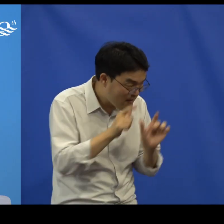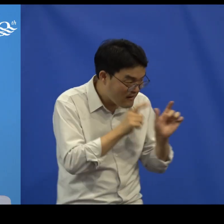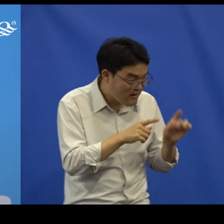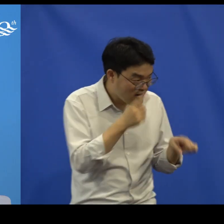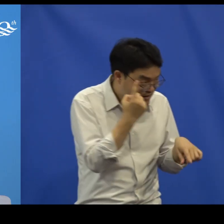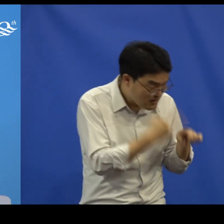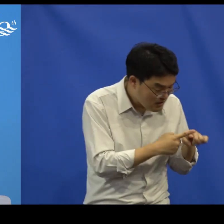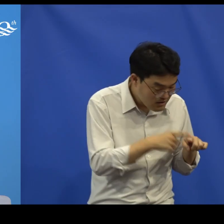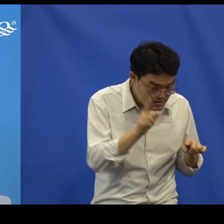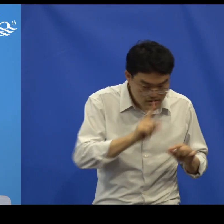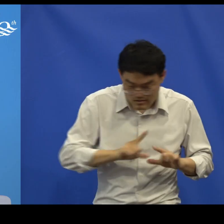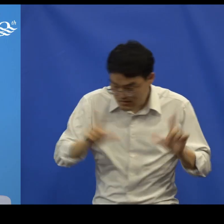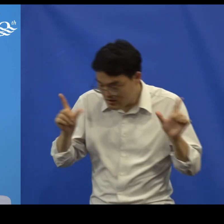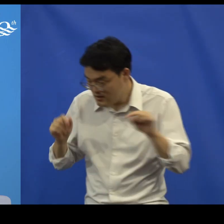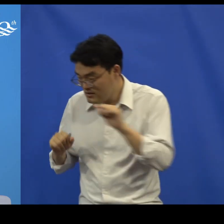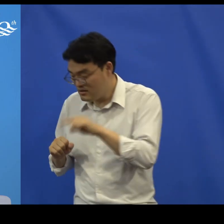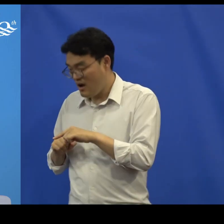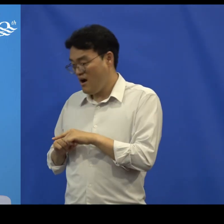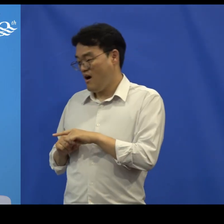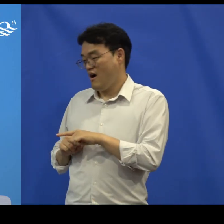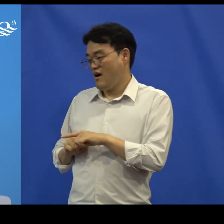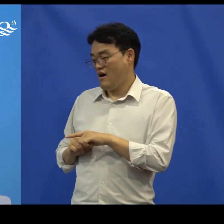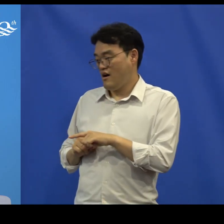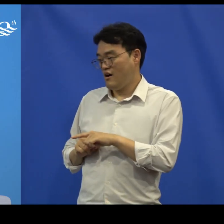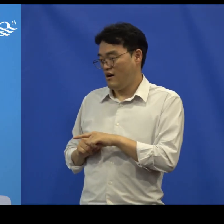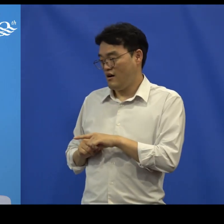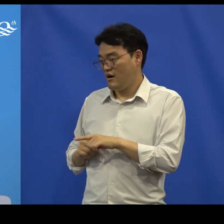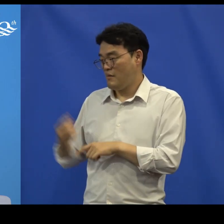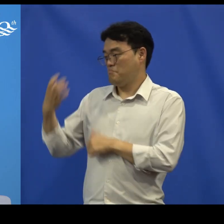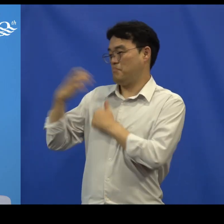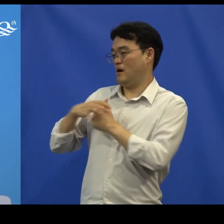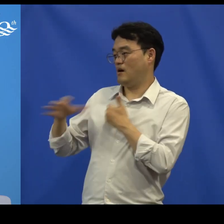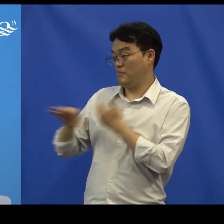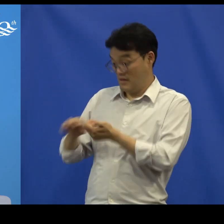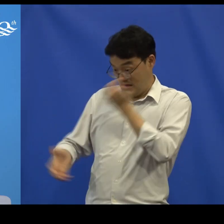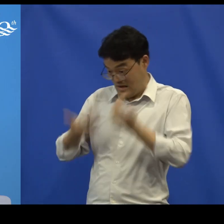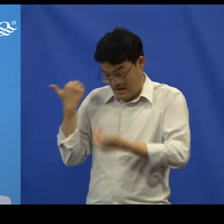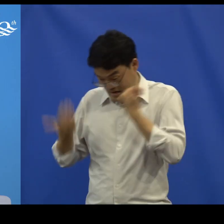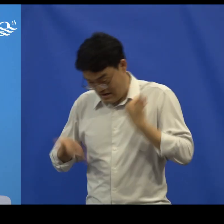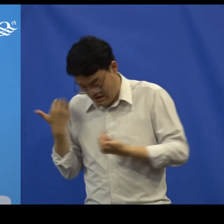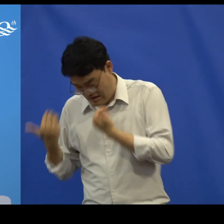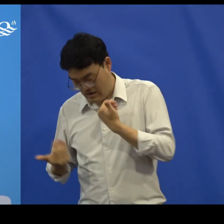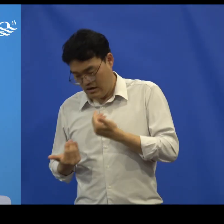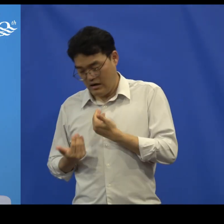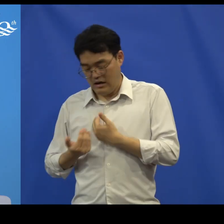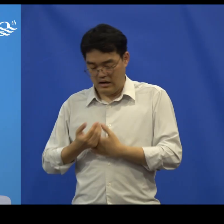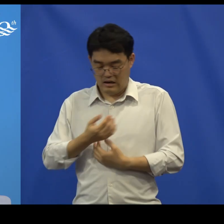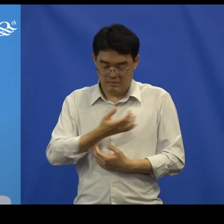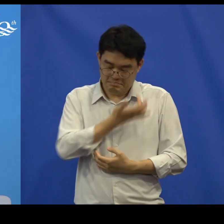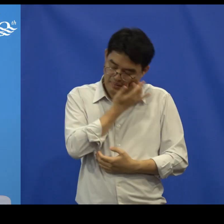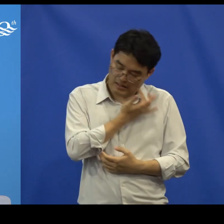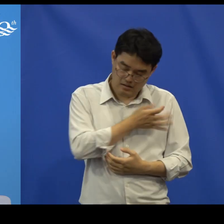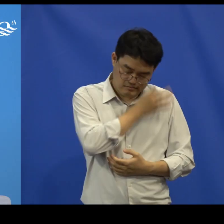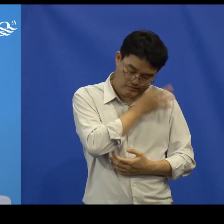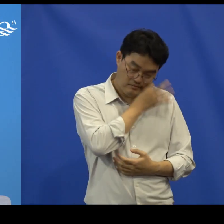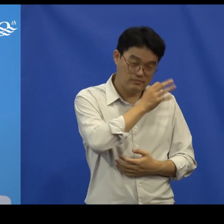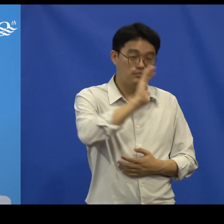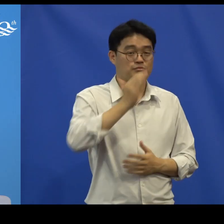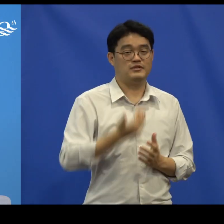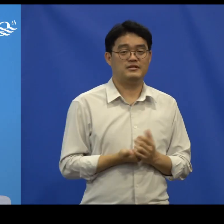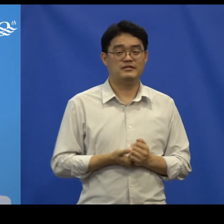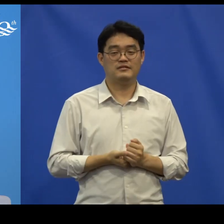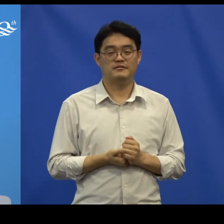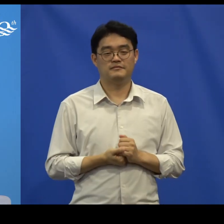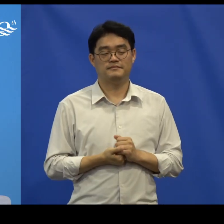여러분, 우리가 종말론적인 관점에 살아가면 우리의 삶을 계속 되돌아보게 돼요. 하나님 앞에, 심판대 앞에 선다는